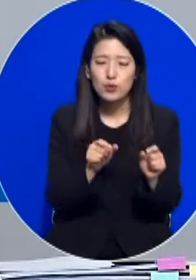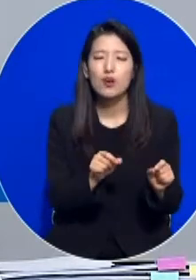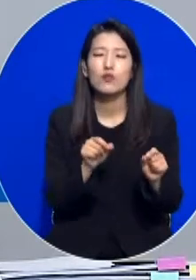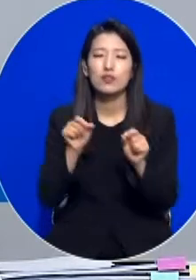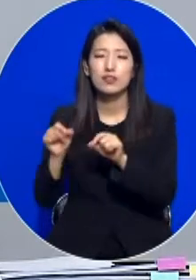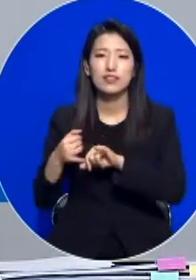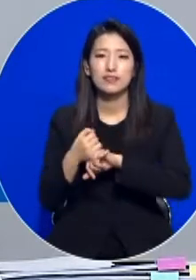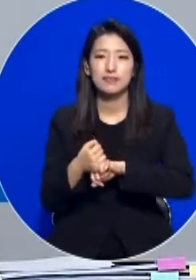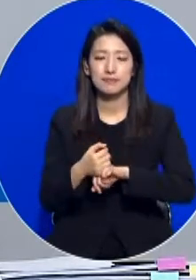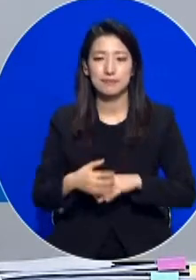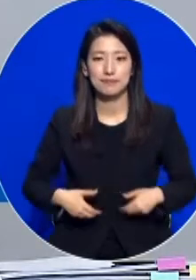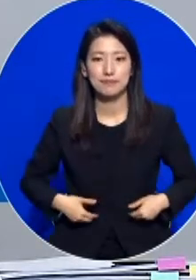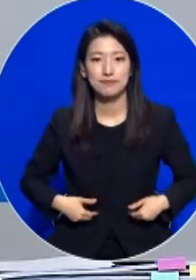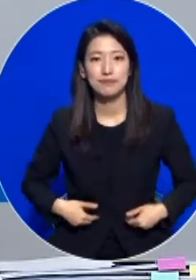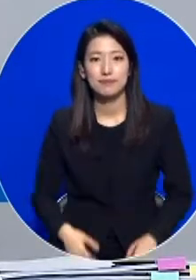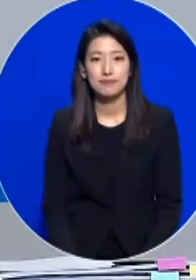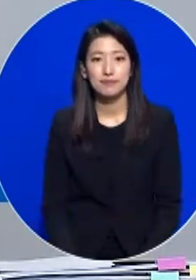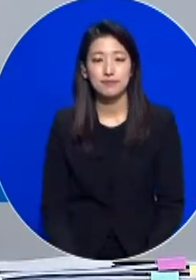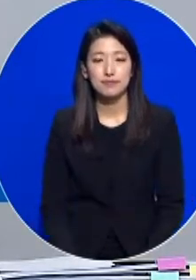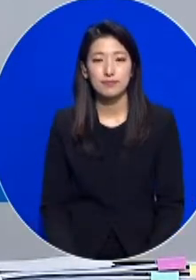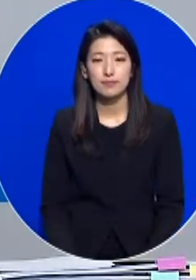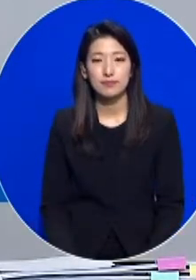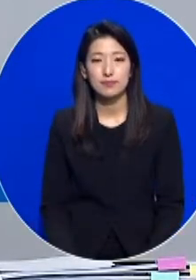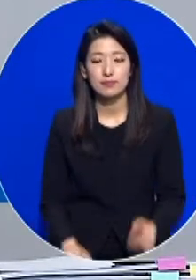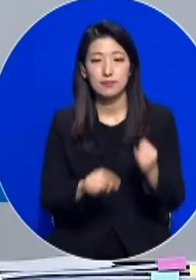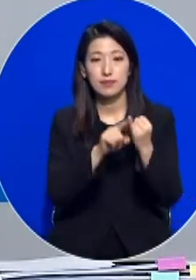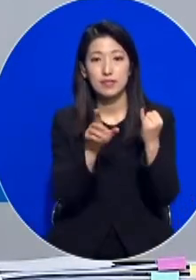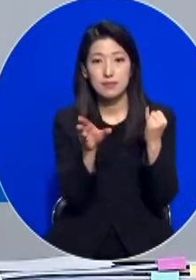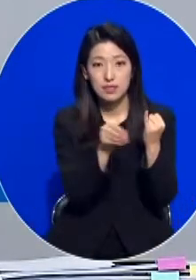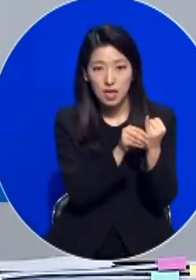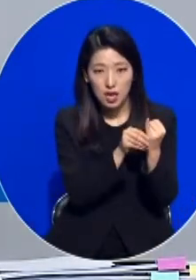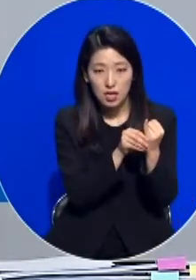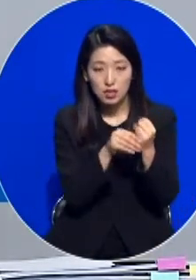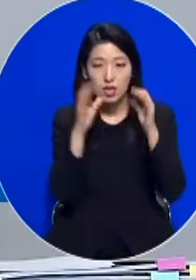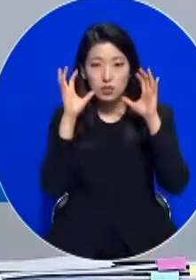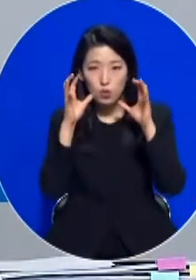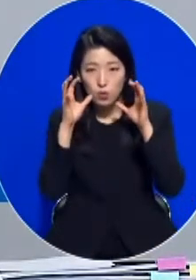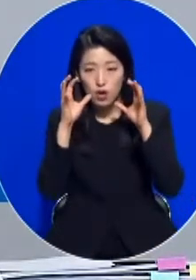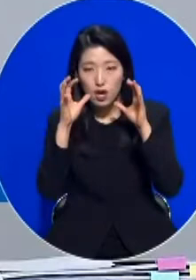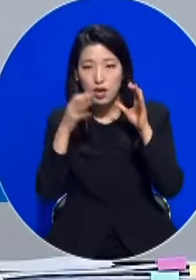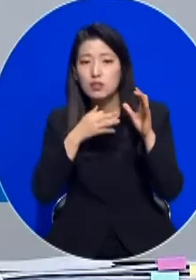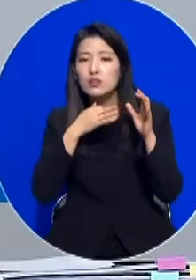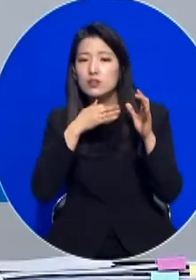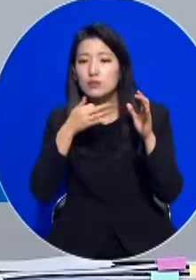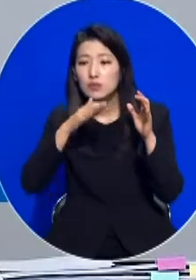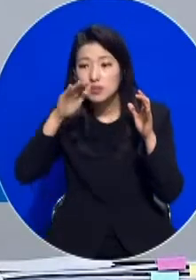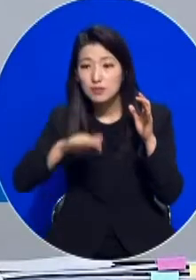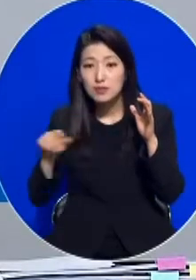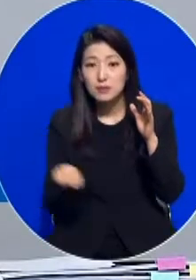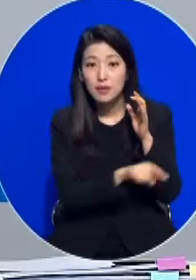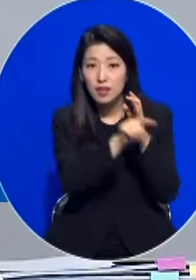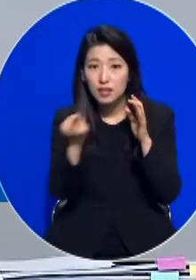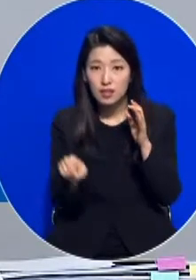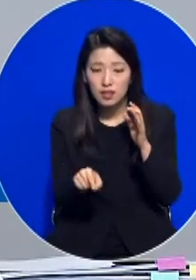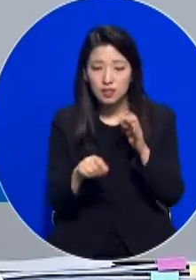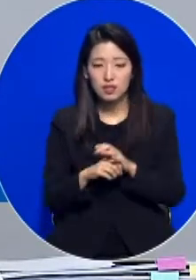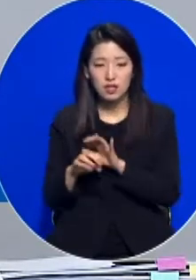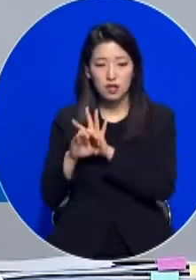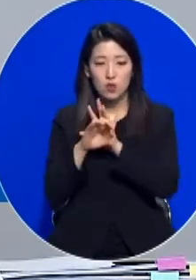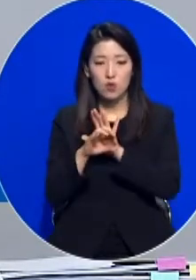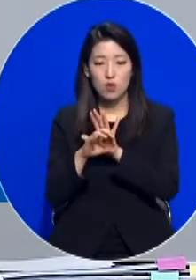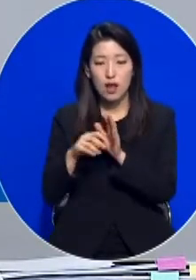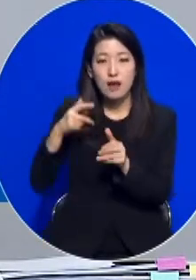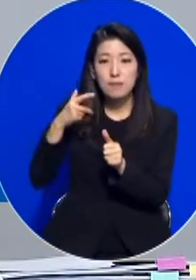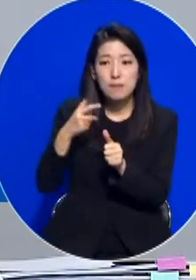것이 필요합니다. 현재 임신부와 소아청소년에 대해서는 백신 접종 후에 안전성 및 유효성에